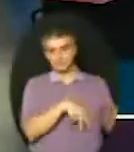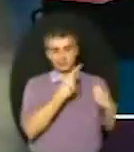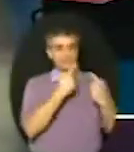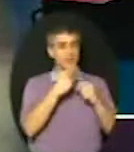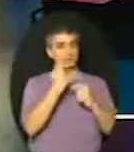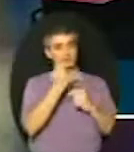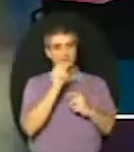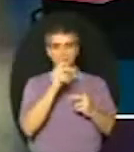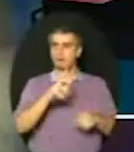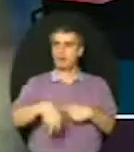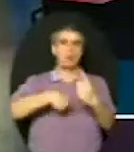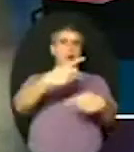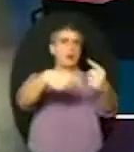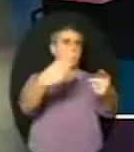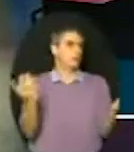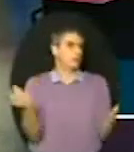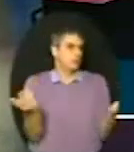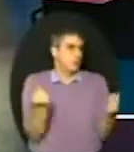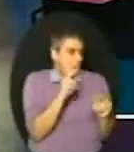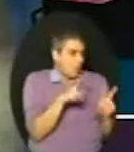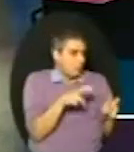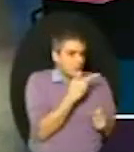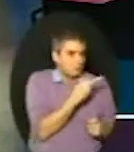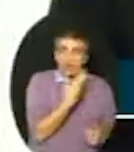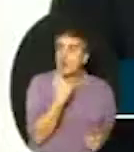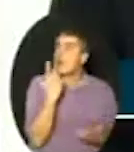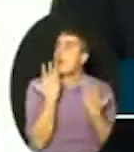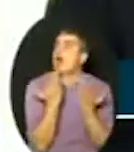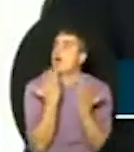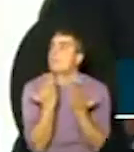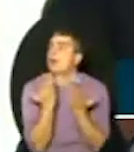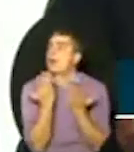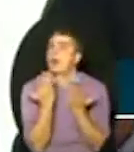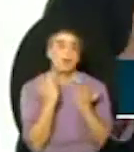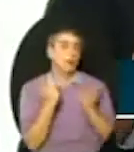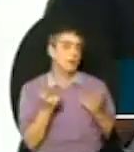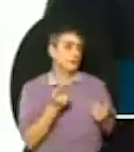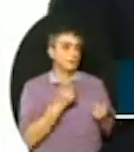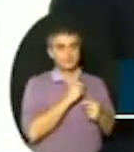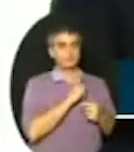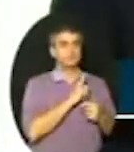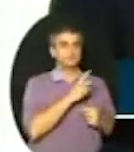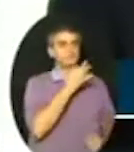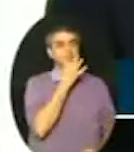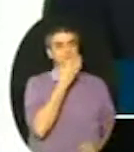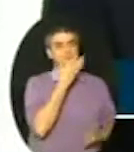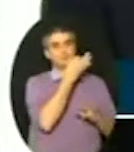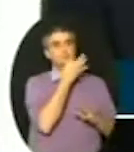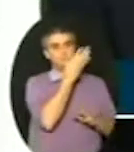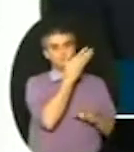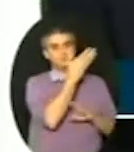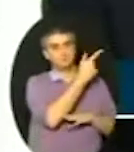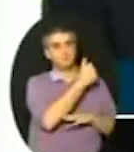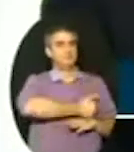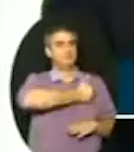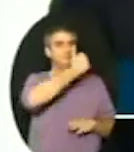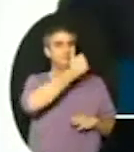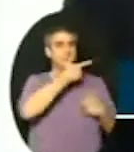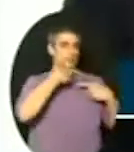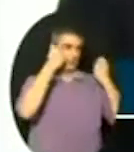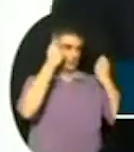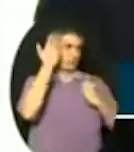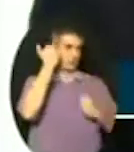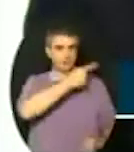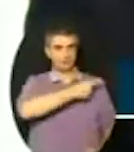ועכשיו צריכים לגלגל אותו הלאה? מומש. בשנת 2014 הוא לא מומש. לא, את זה צריך לפנות את השאלה לשר